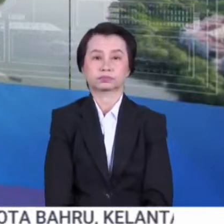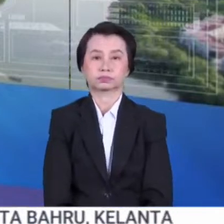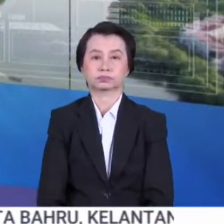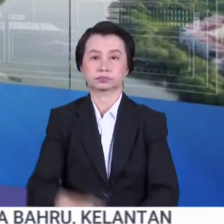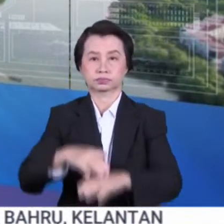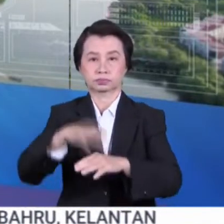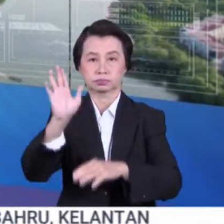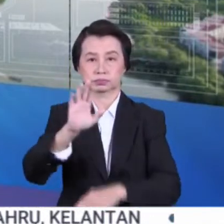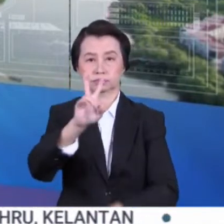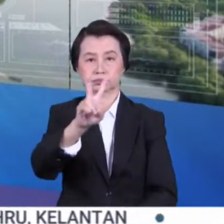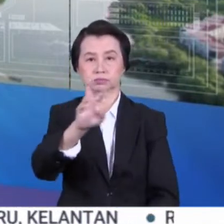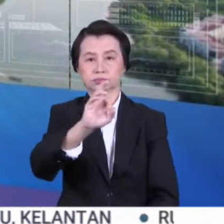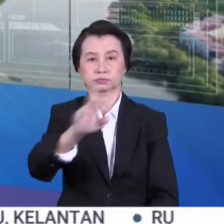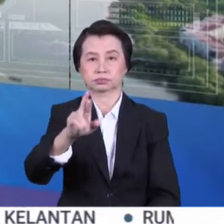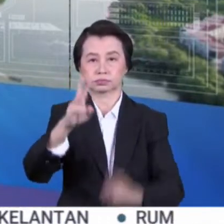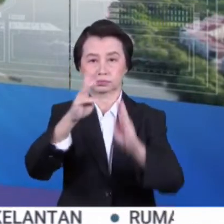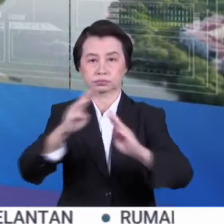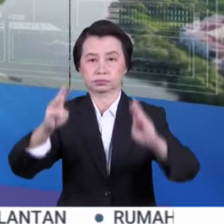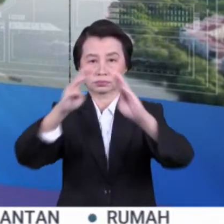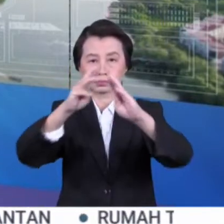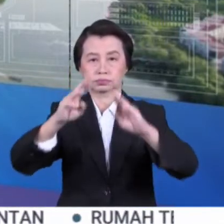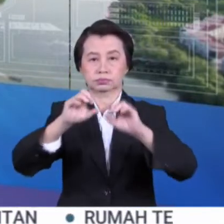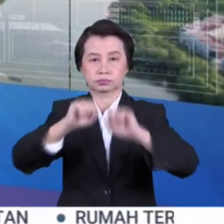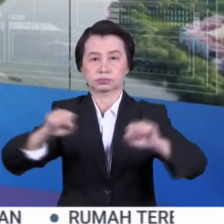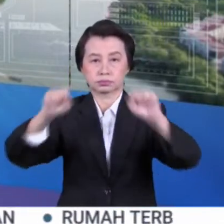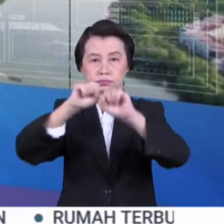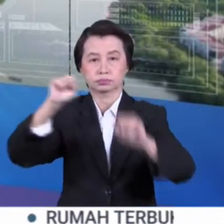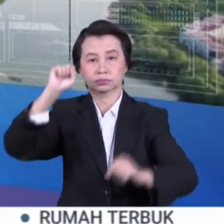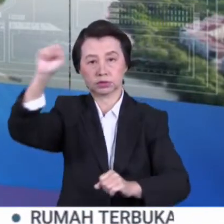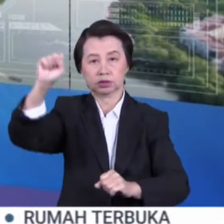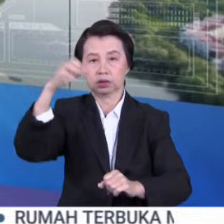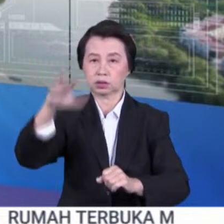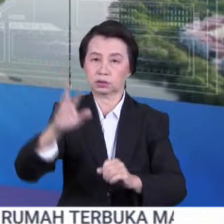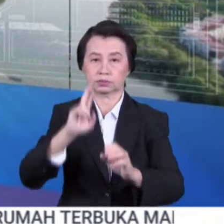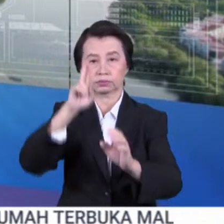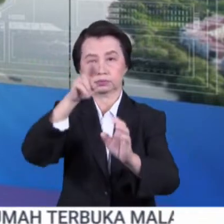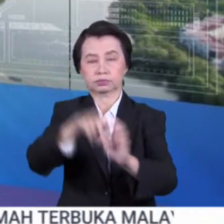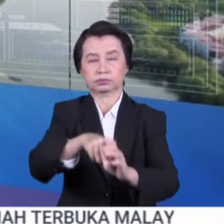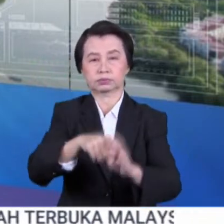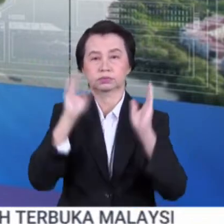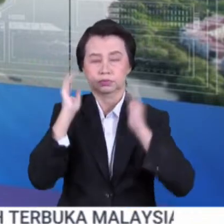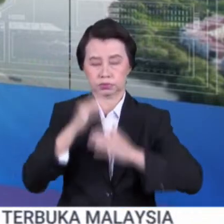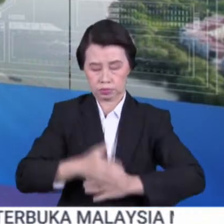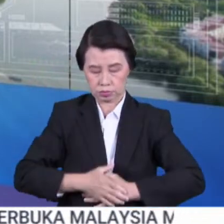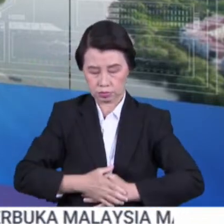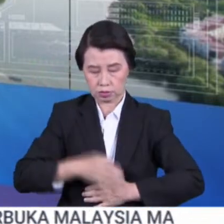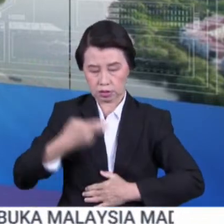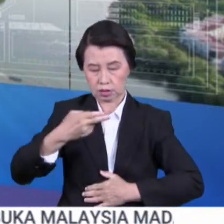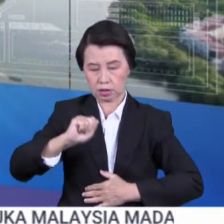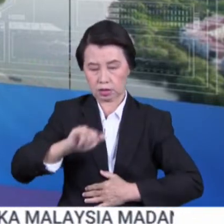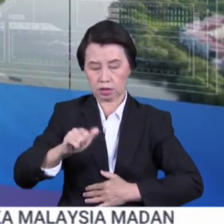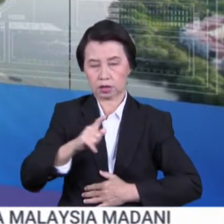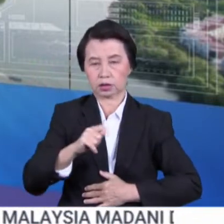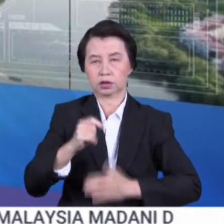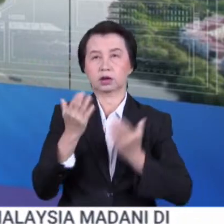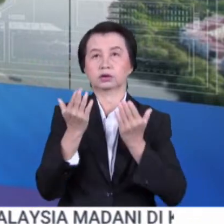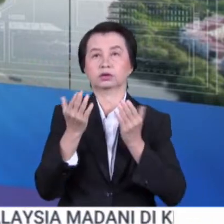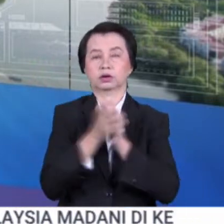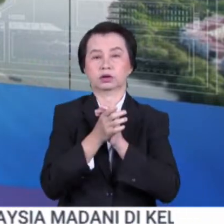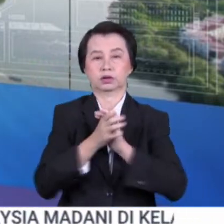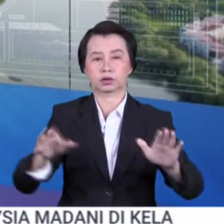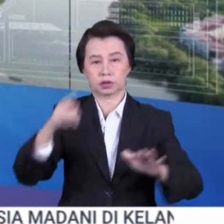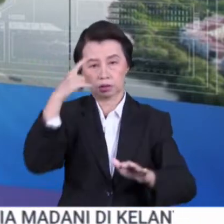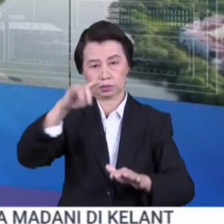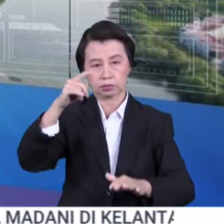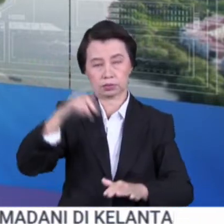Lebih 2,000 masjid dan surau seluruh negeri Sabah telah menyertai majlis solat hajar dan doa selamat operasi haji bagi